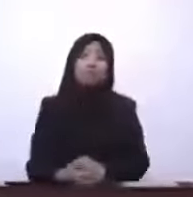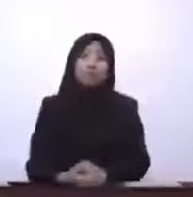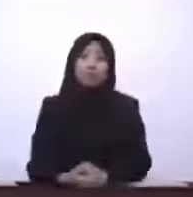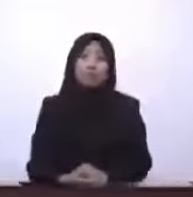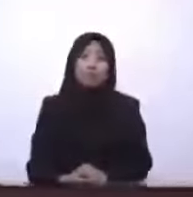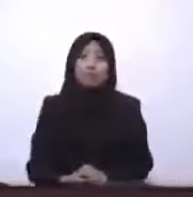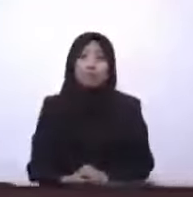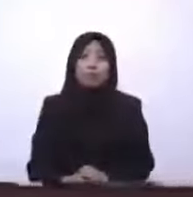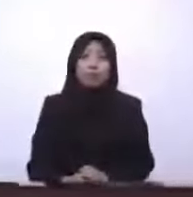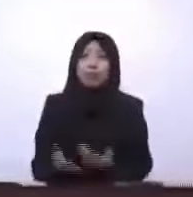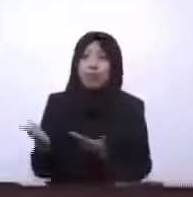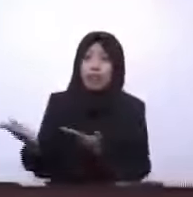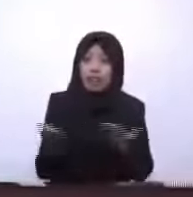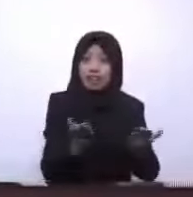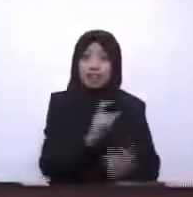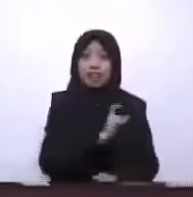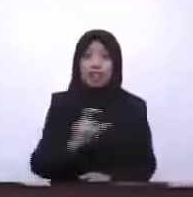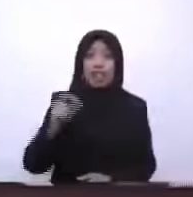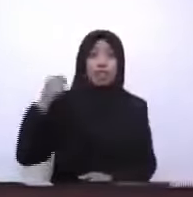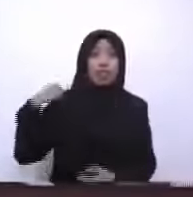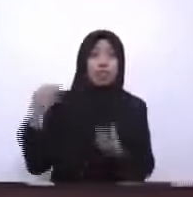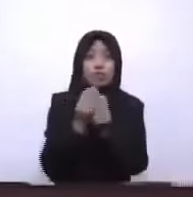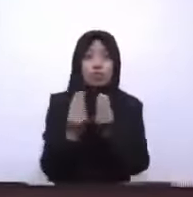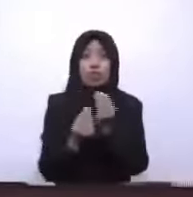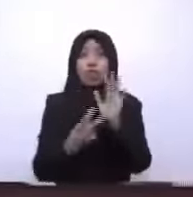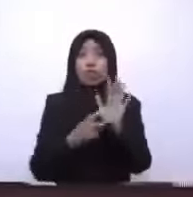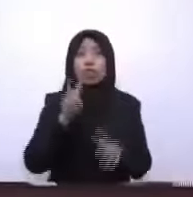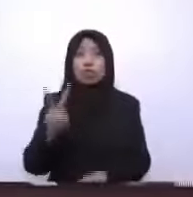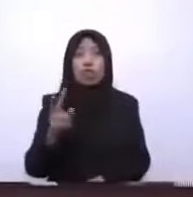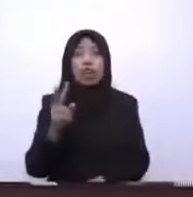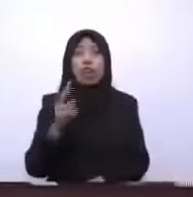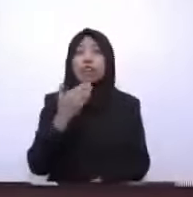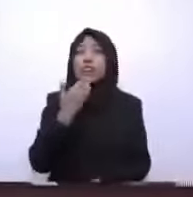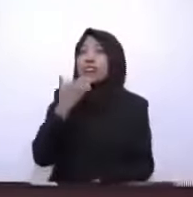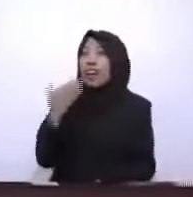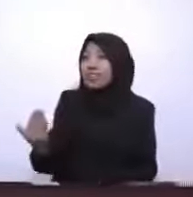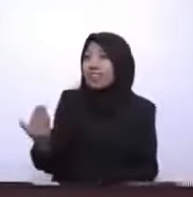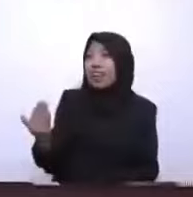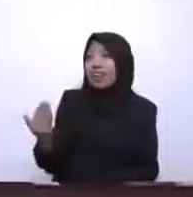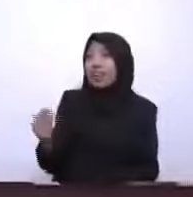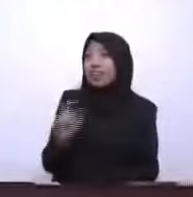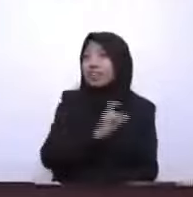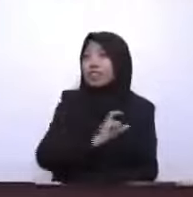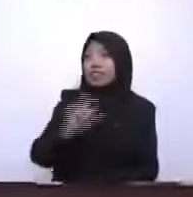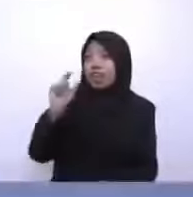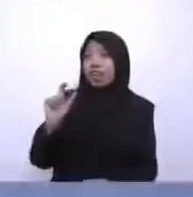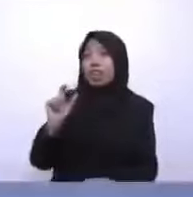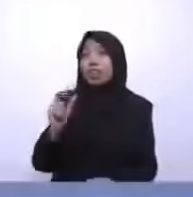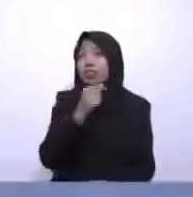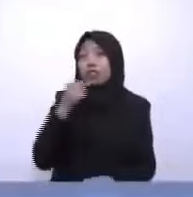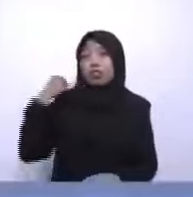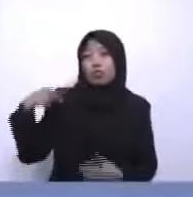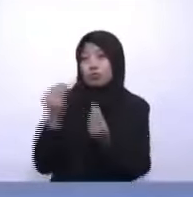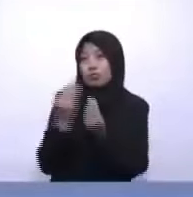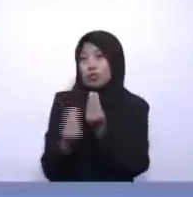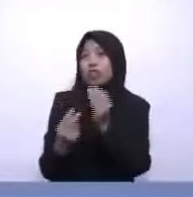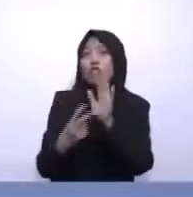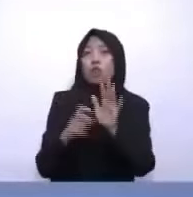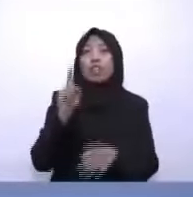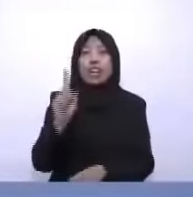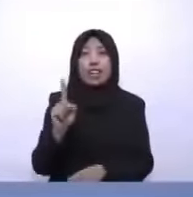Kami persilakan calon wakil gubernur nomor urut 2 bertanya kepada cawagub nomor urut 1 sesuai dengan subtema tadi